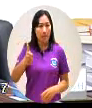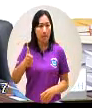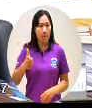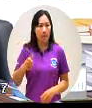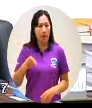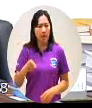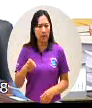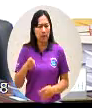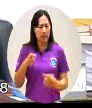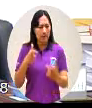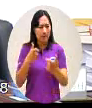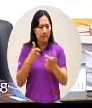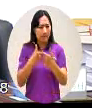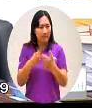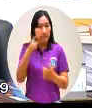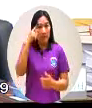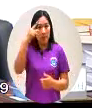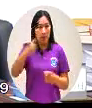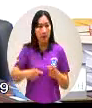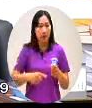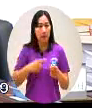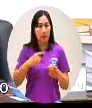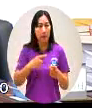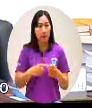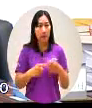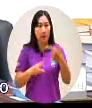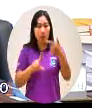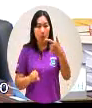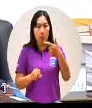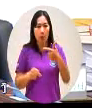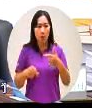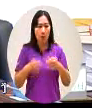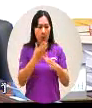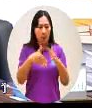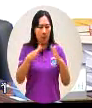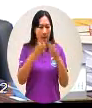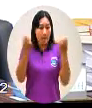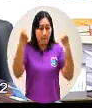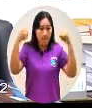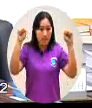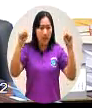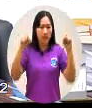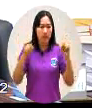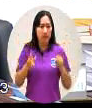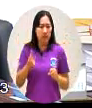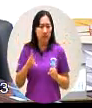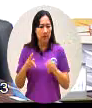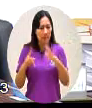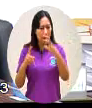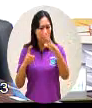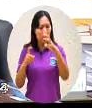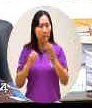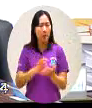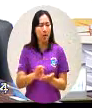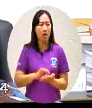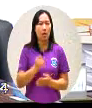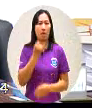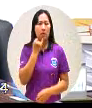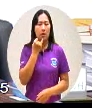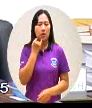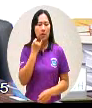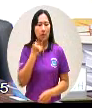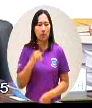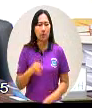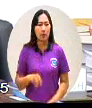业潮吼，我想这也是一个对你们来讲正大一个期待啦。我阁讲过，这临门的第一座啦，嘛是唯一的一座